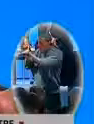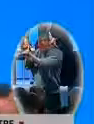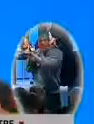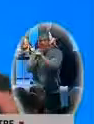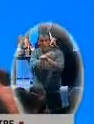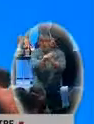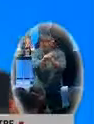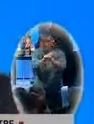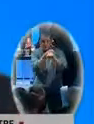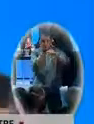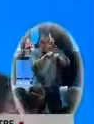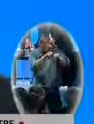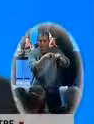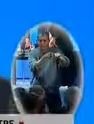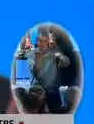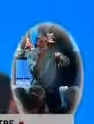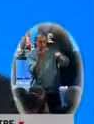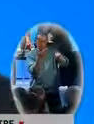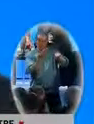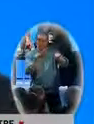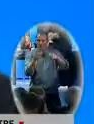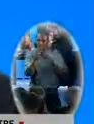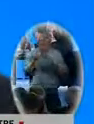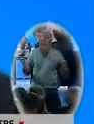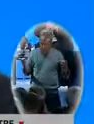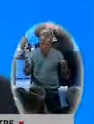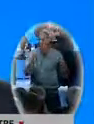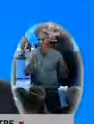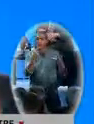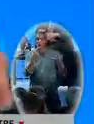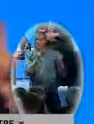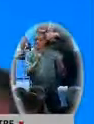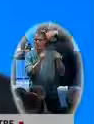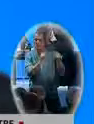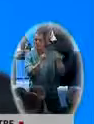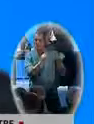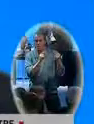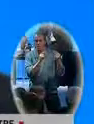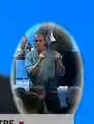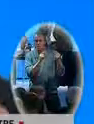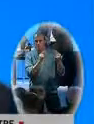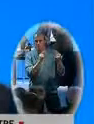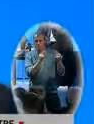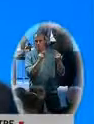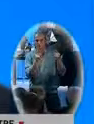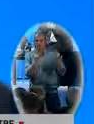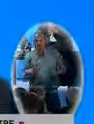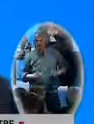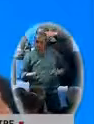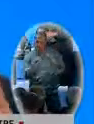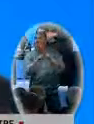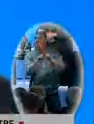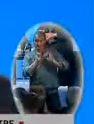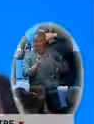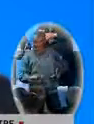un renforcement sincère et véritable du Parlement, permettant d'assurer au nom des citoyens et des contribuables